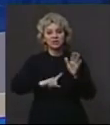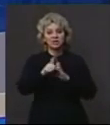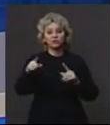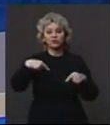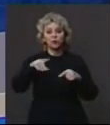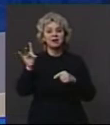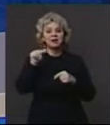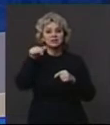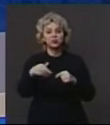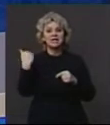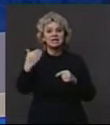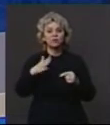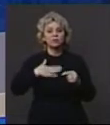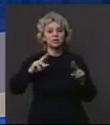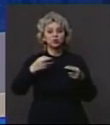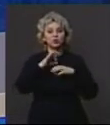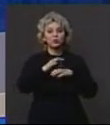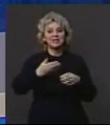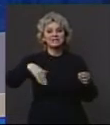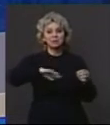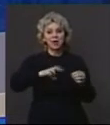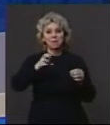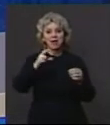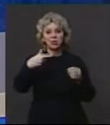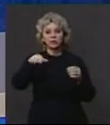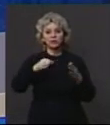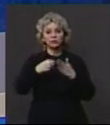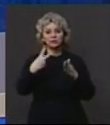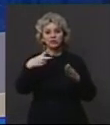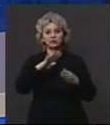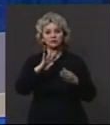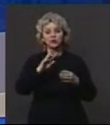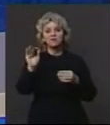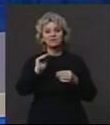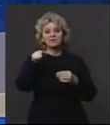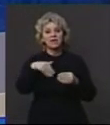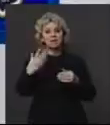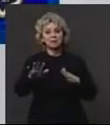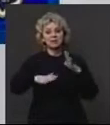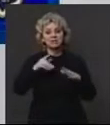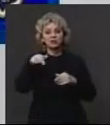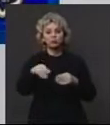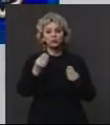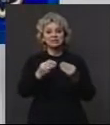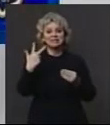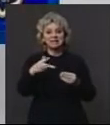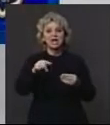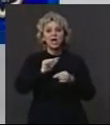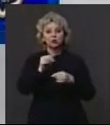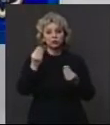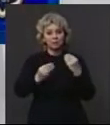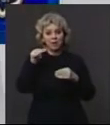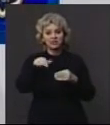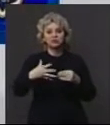футбольный Ростов. Его наш клуб проведет в испанской Малаге до 24 февраля. Помимо тренировок будет сыграно 3 контрольных